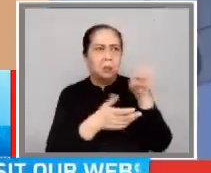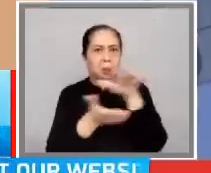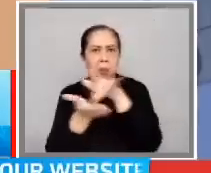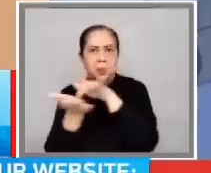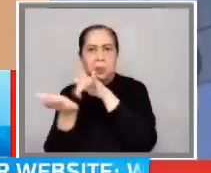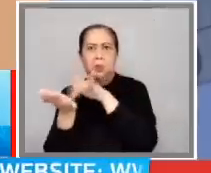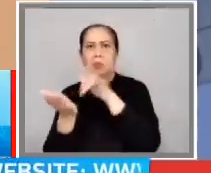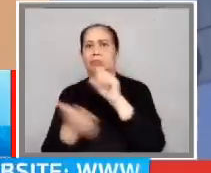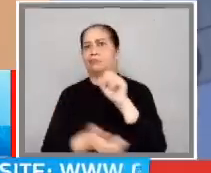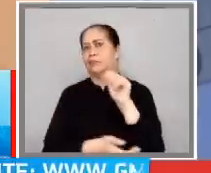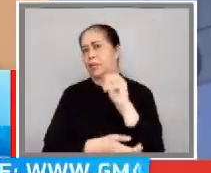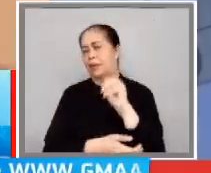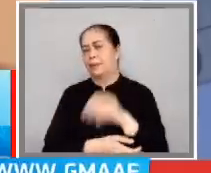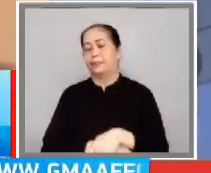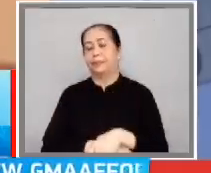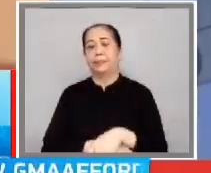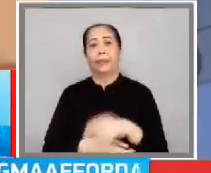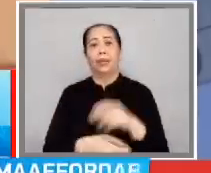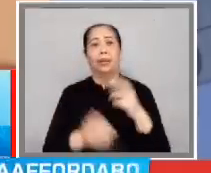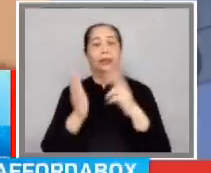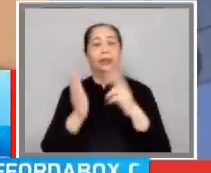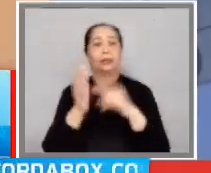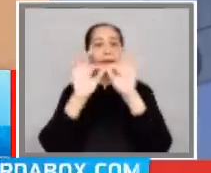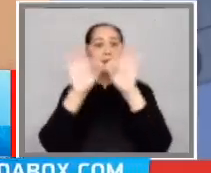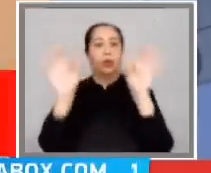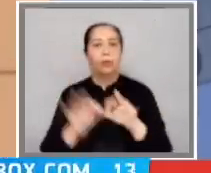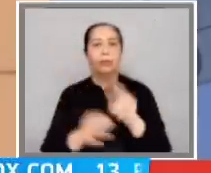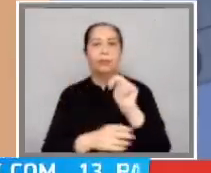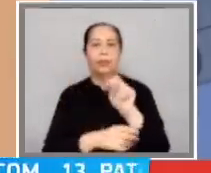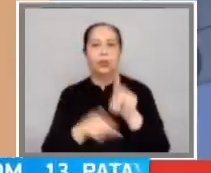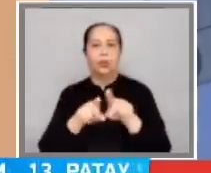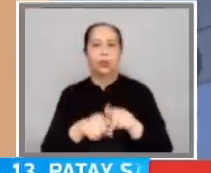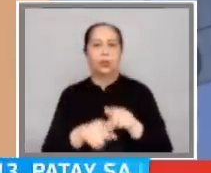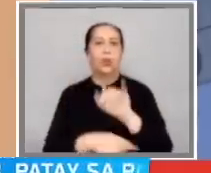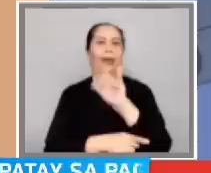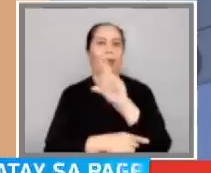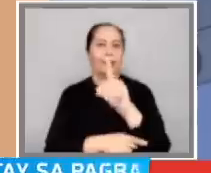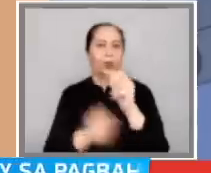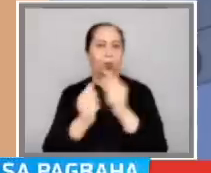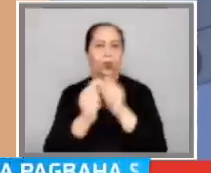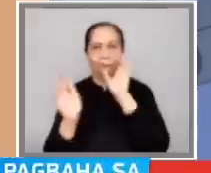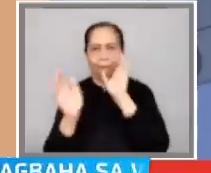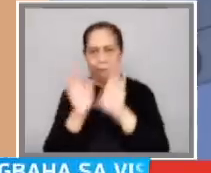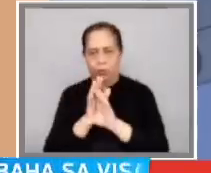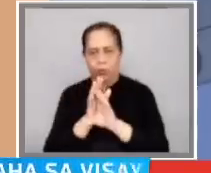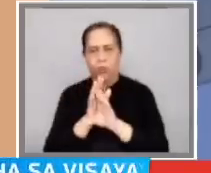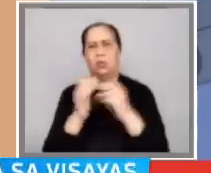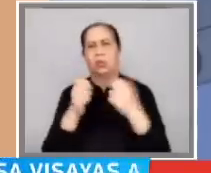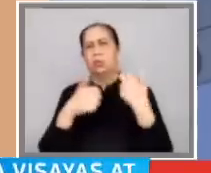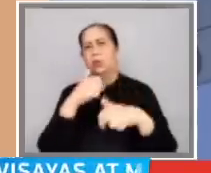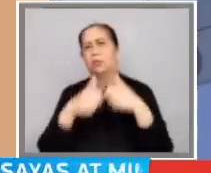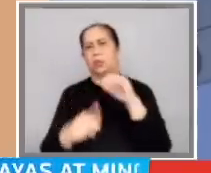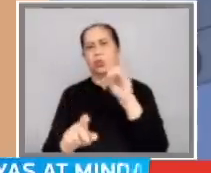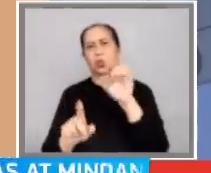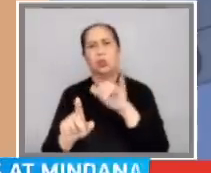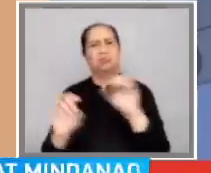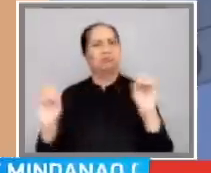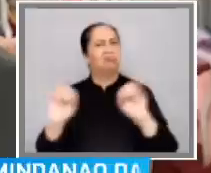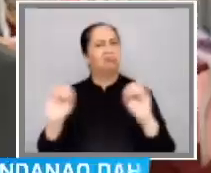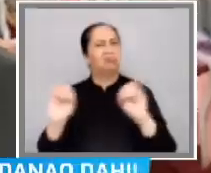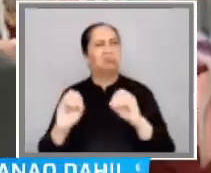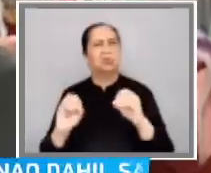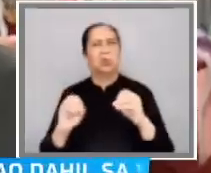Bukod sa registration form, kinakailangan din ng government-issued ID na may larawan. Bagay na pinoproblema ni Joey dahil wala siya ni police